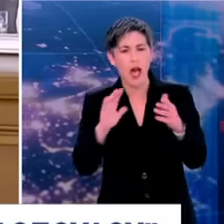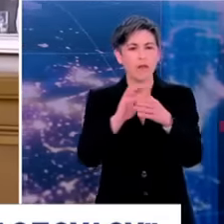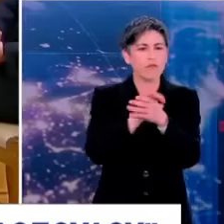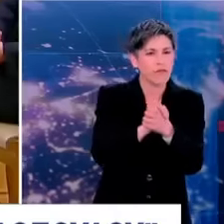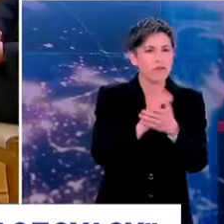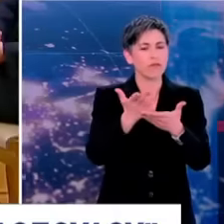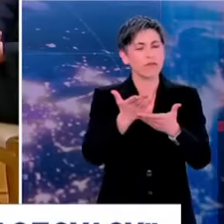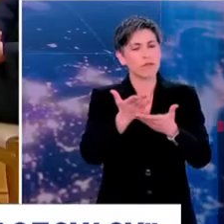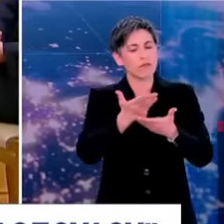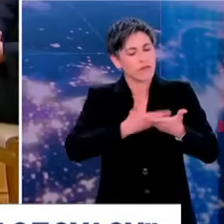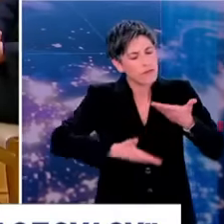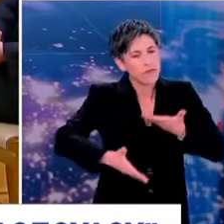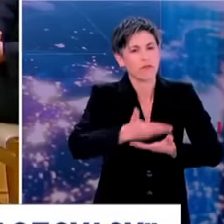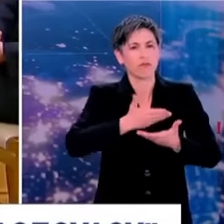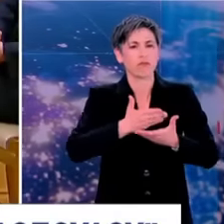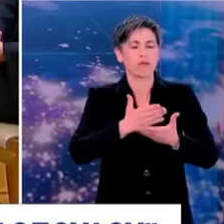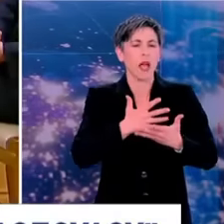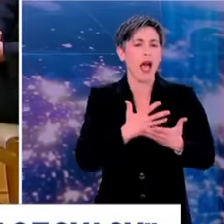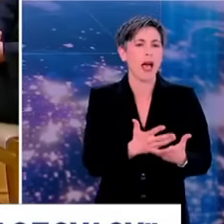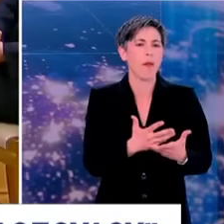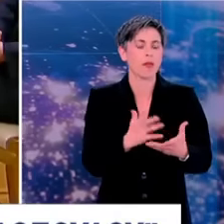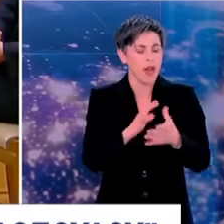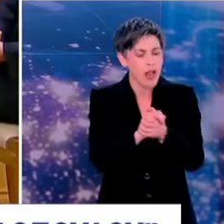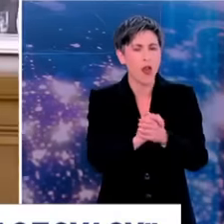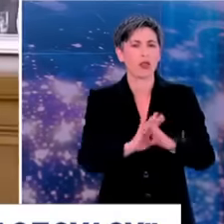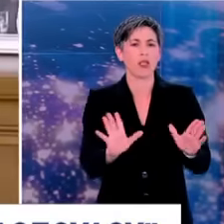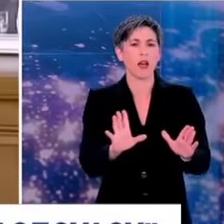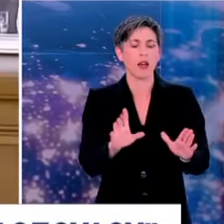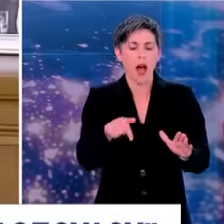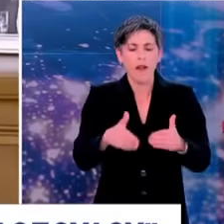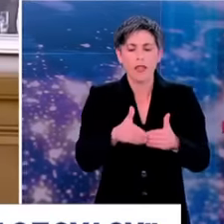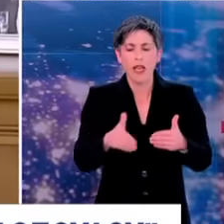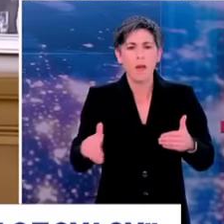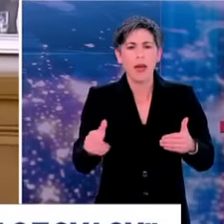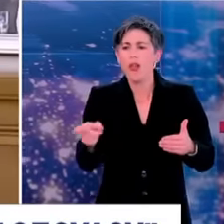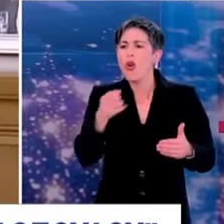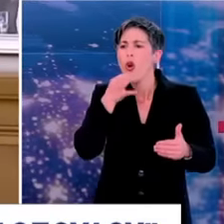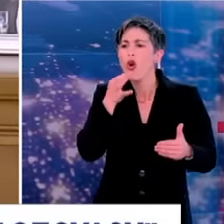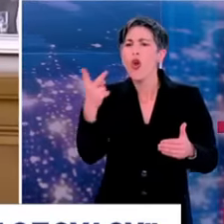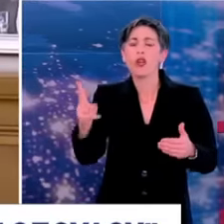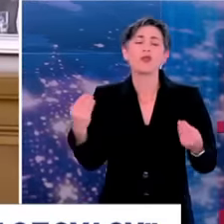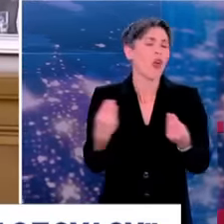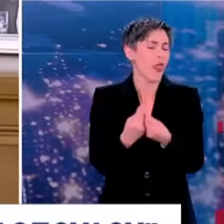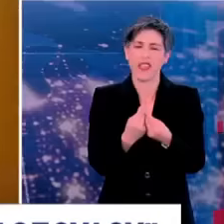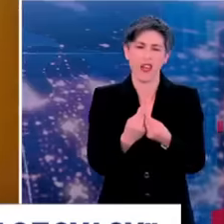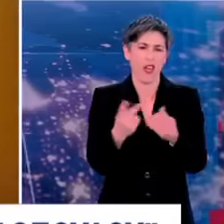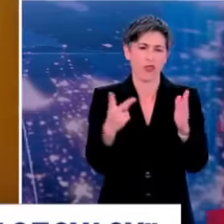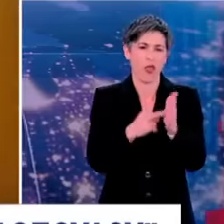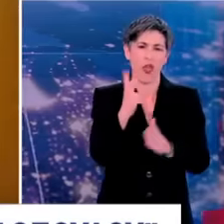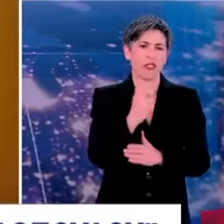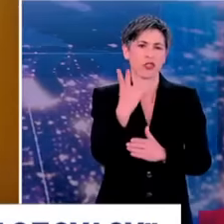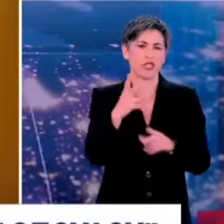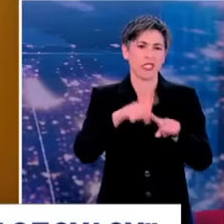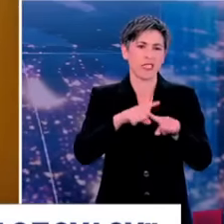αγάπης, ενότητας και αλληλεγγύης. Ένας τέτοιος λόγος δεν ταιριάζει στη πατρίδα μας το 2024. Θέλω απλώς